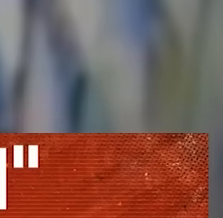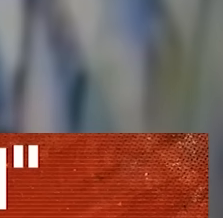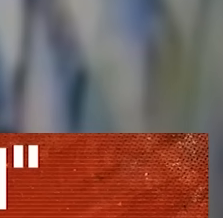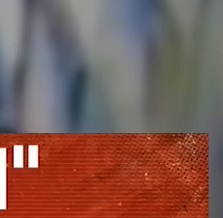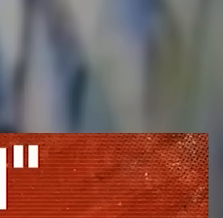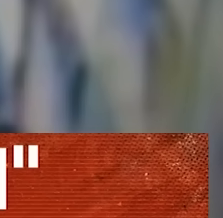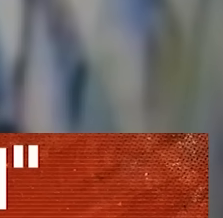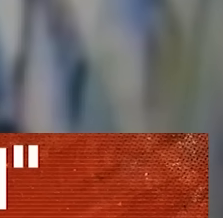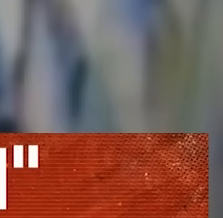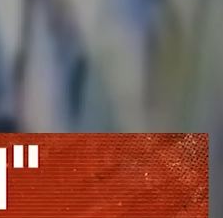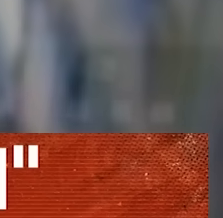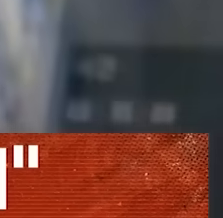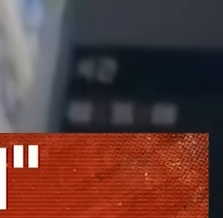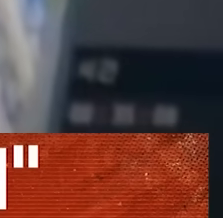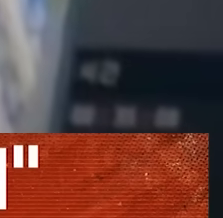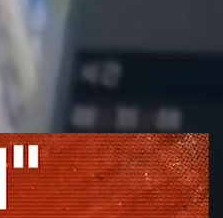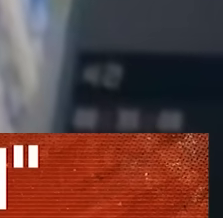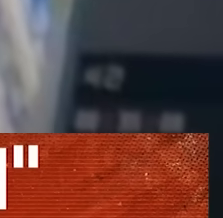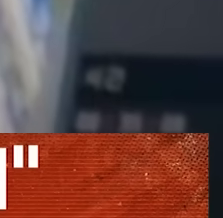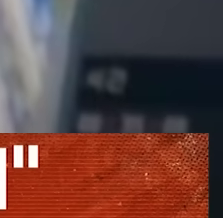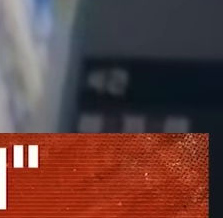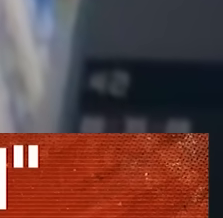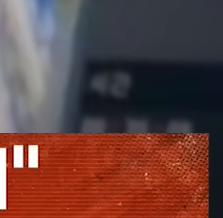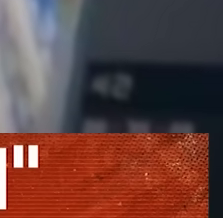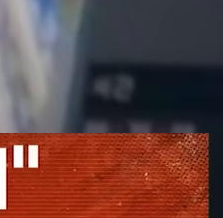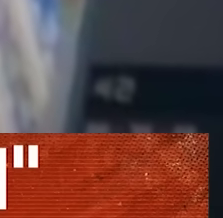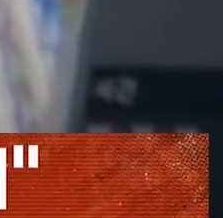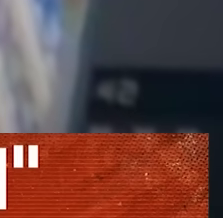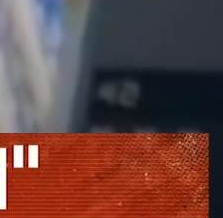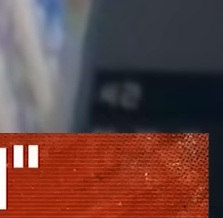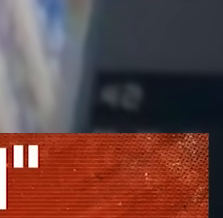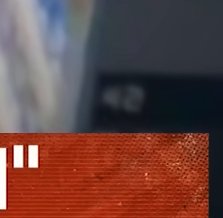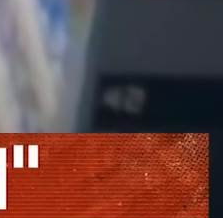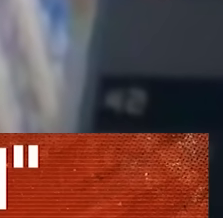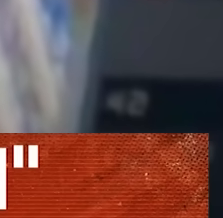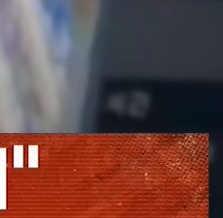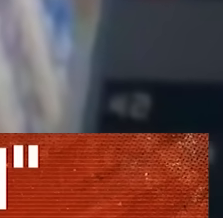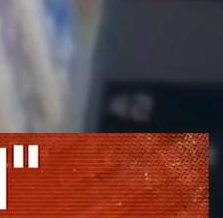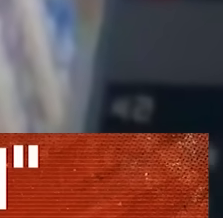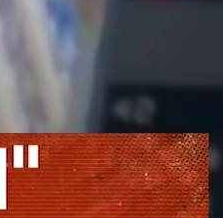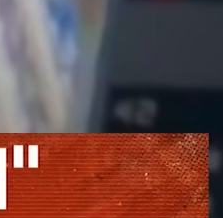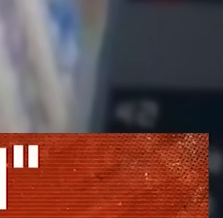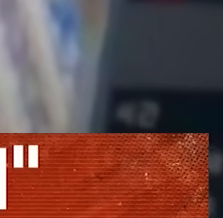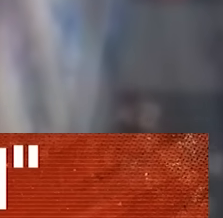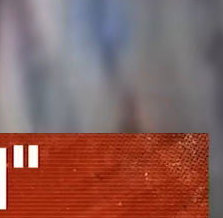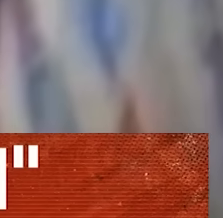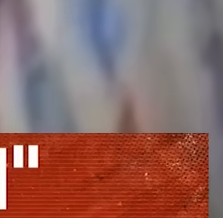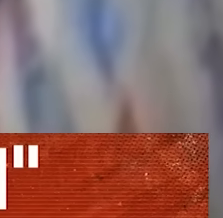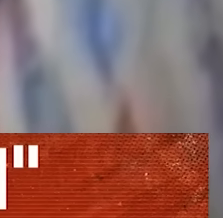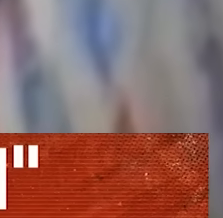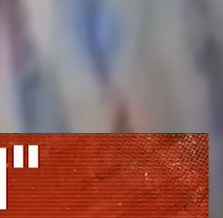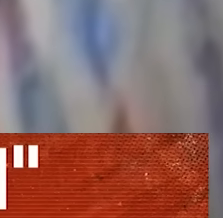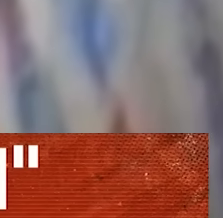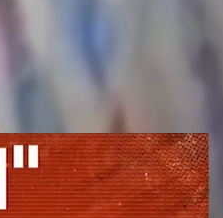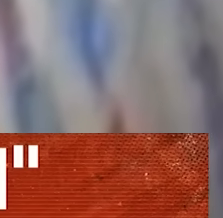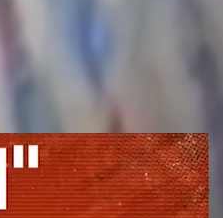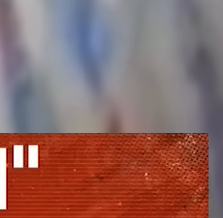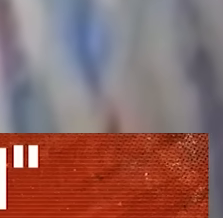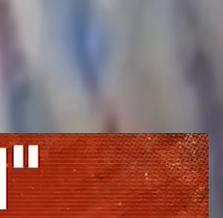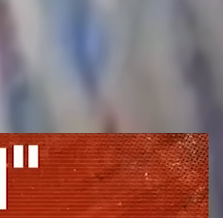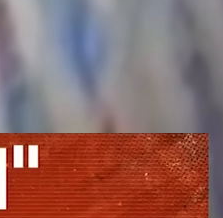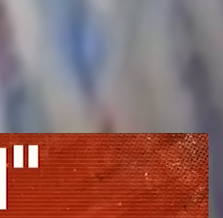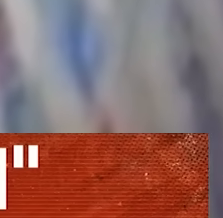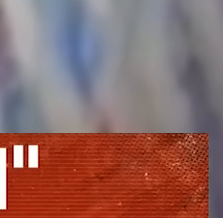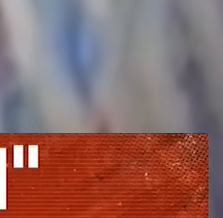저기 지금 영상을 제가 다 보지는 못했지만 저 사진만 보더라도 지금 성추행으로 보이고요. 아마 동영상이 만약